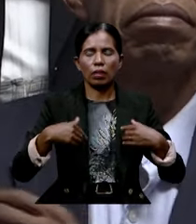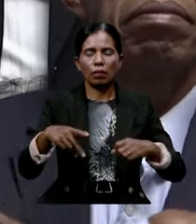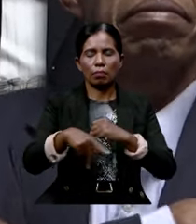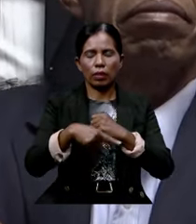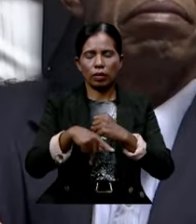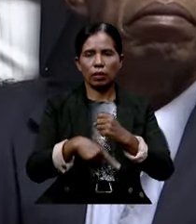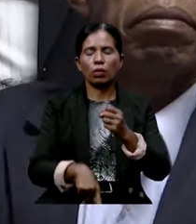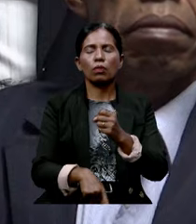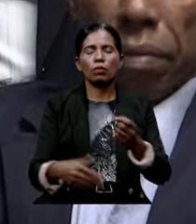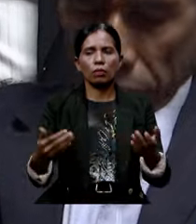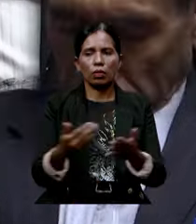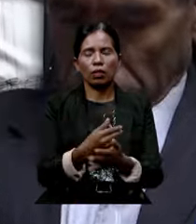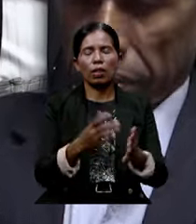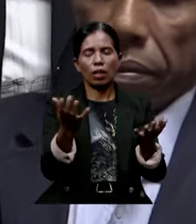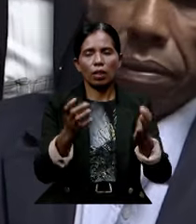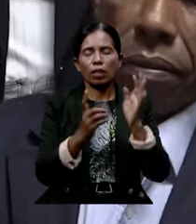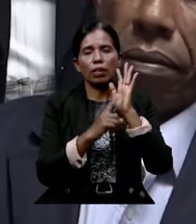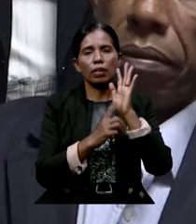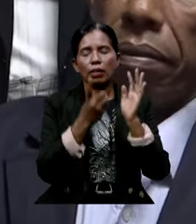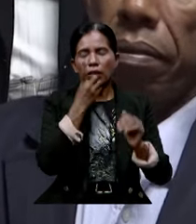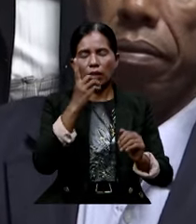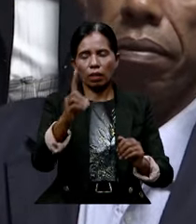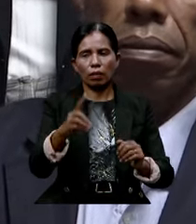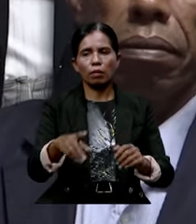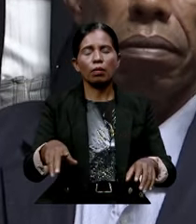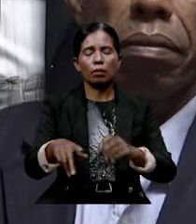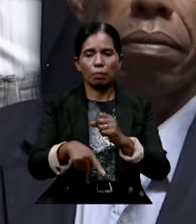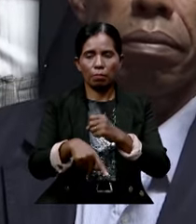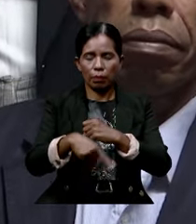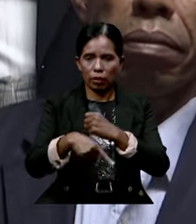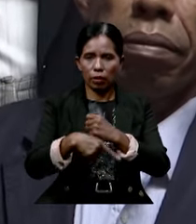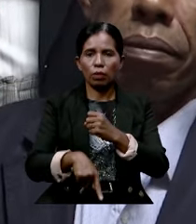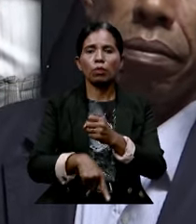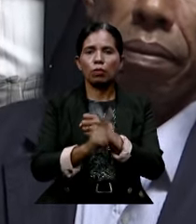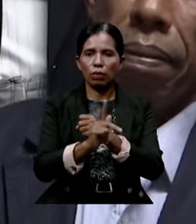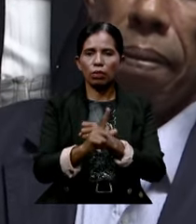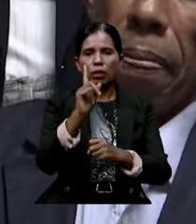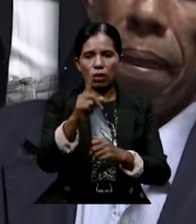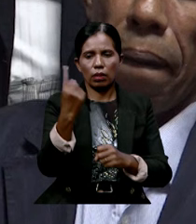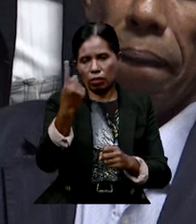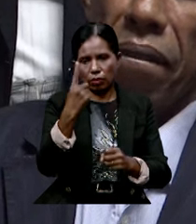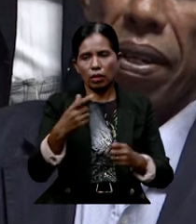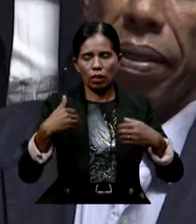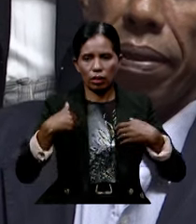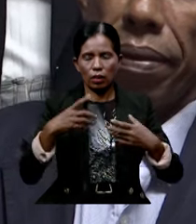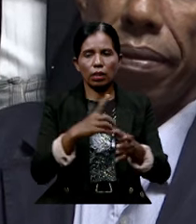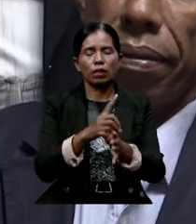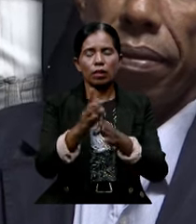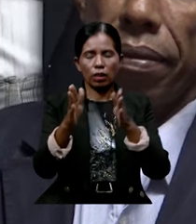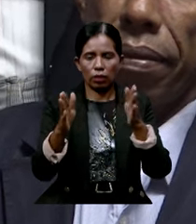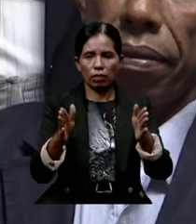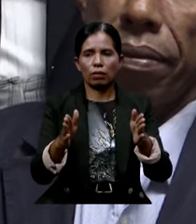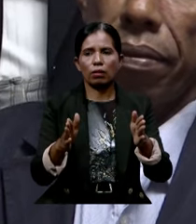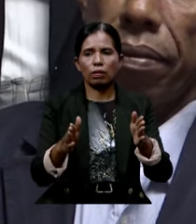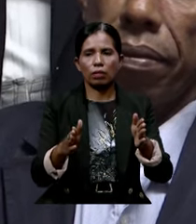mai be akara deklara publik katak ita kunto ida ida nafatin. I fundador mos ida nafatin